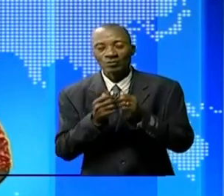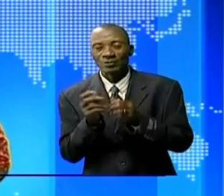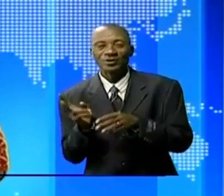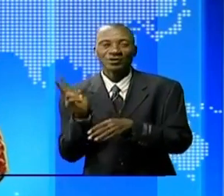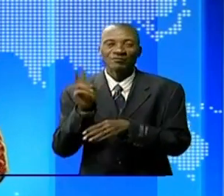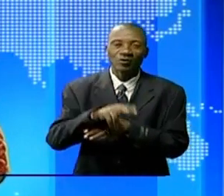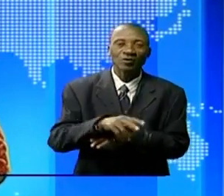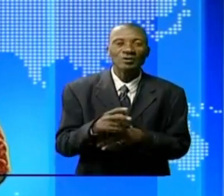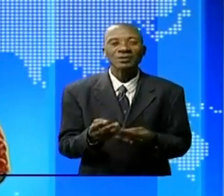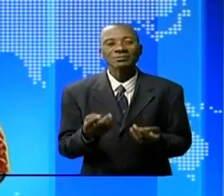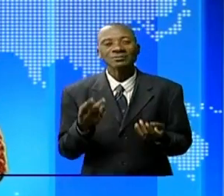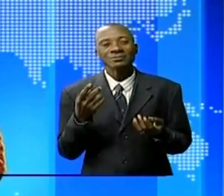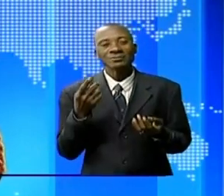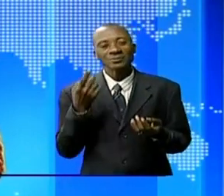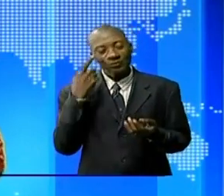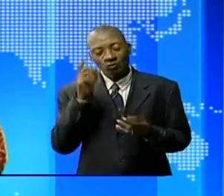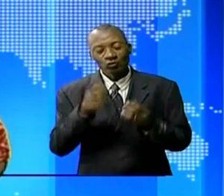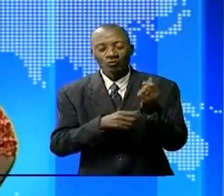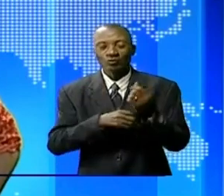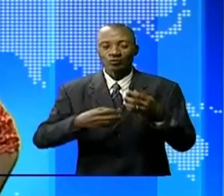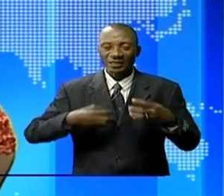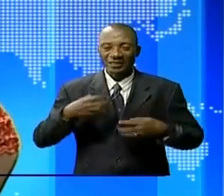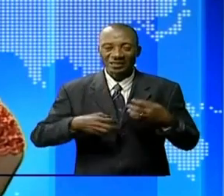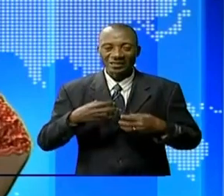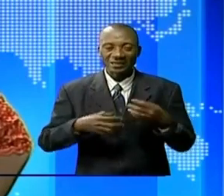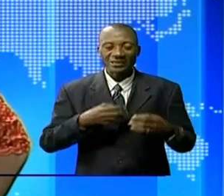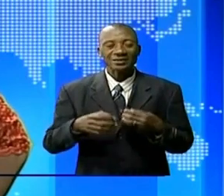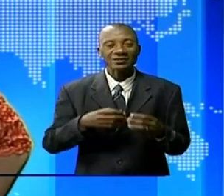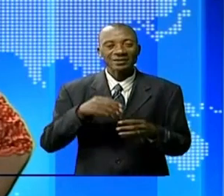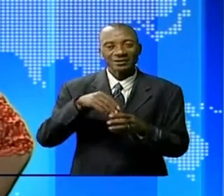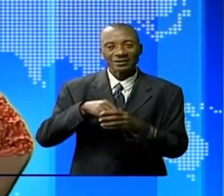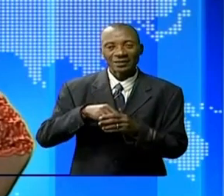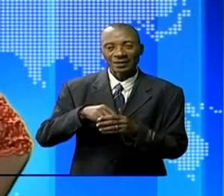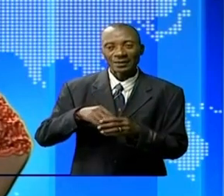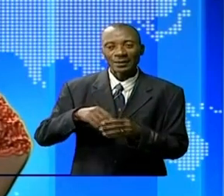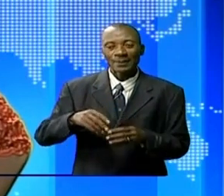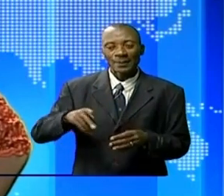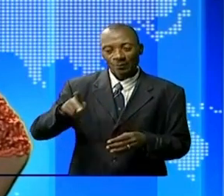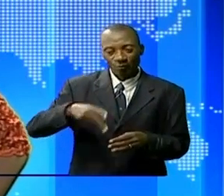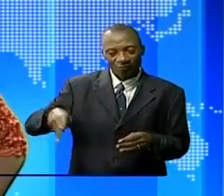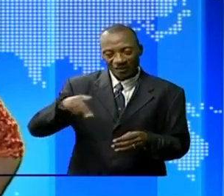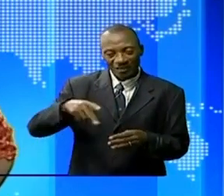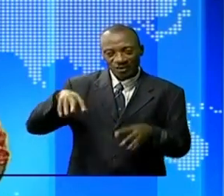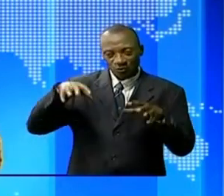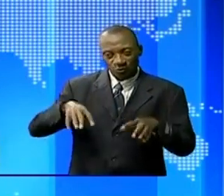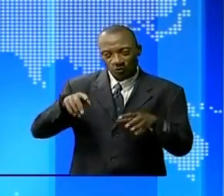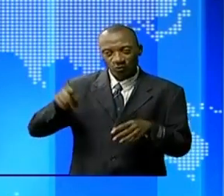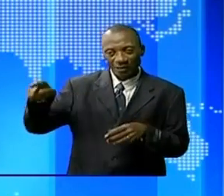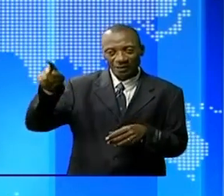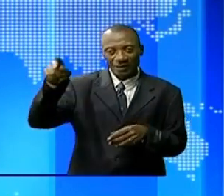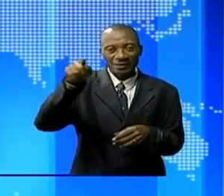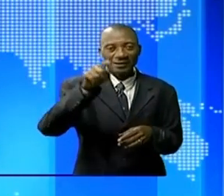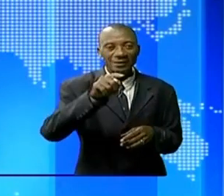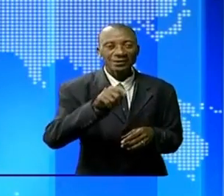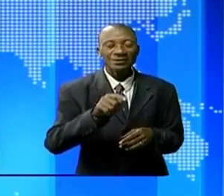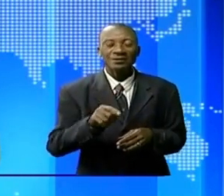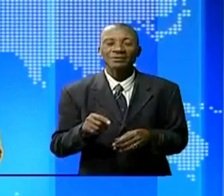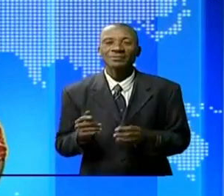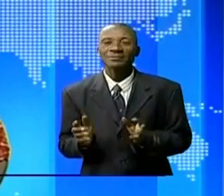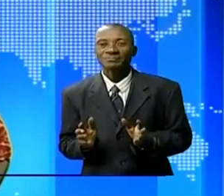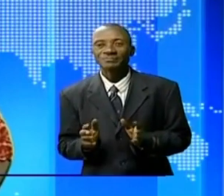violences sexuelles venant des provinces de la république démocratique du congo c'est le